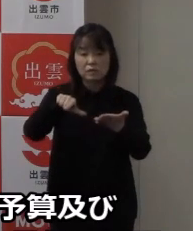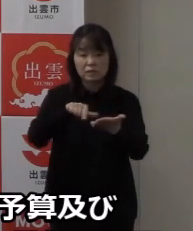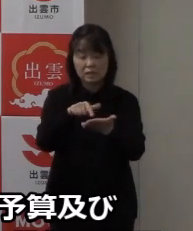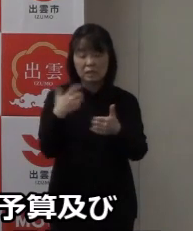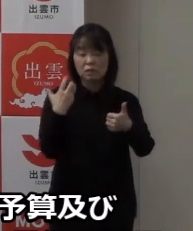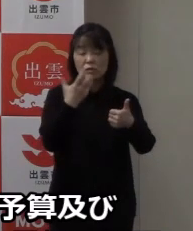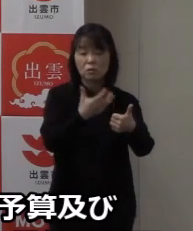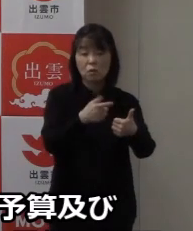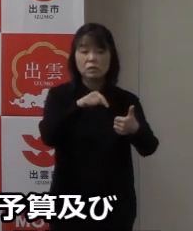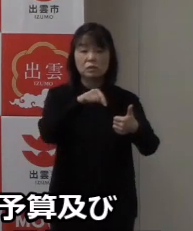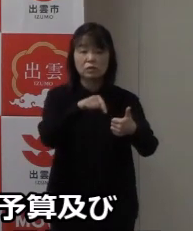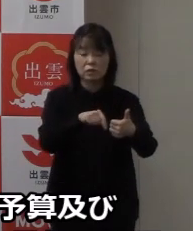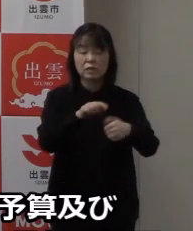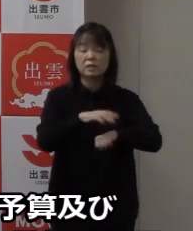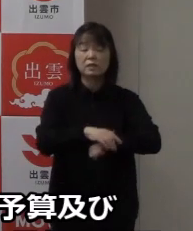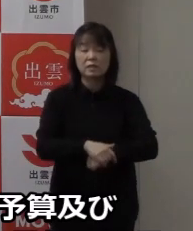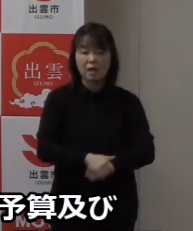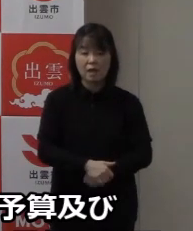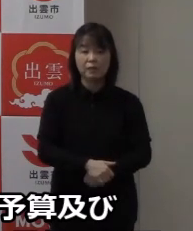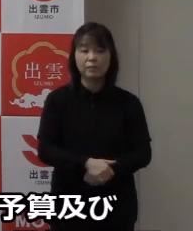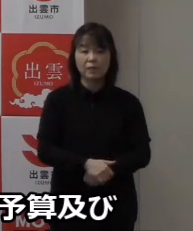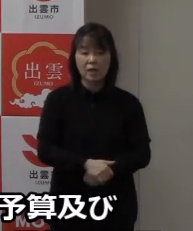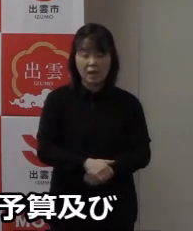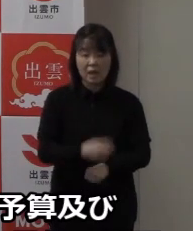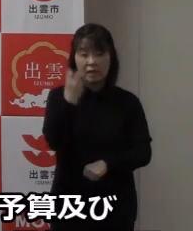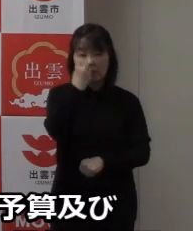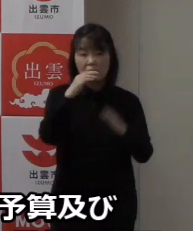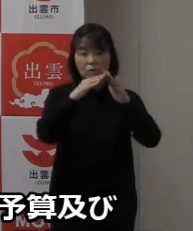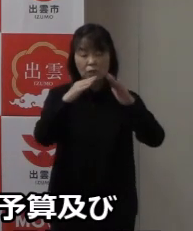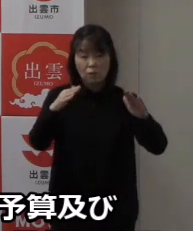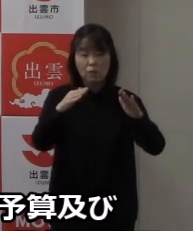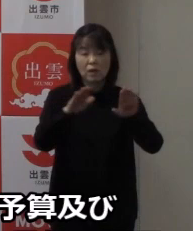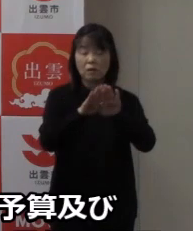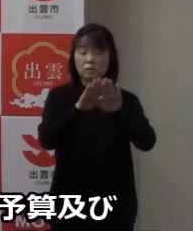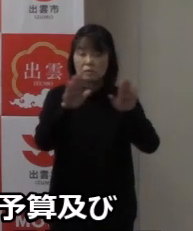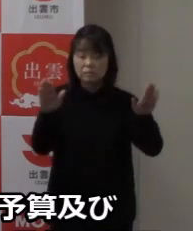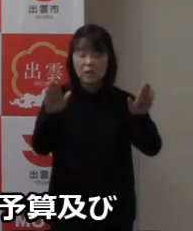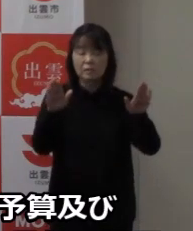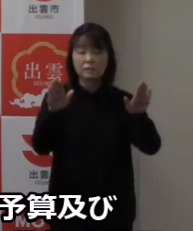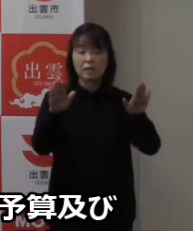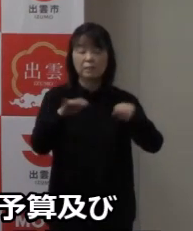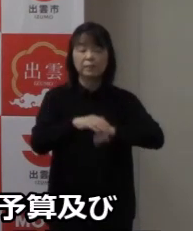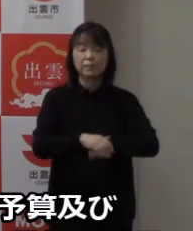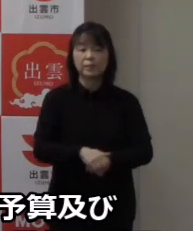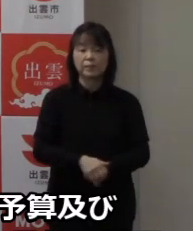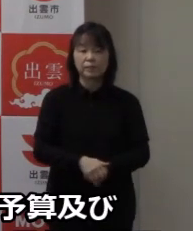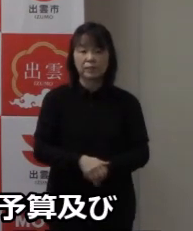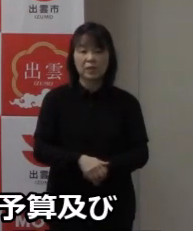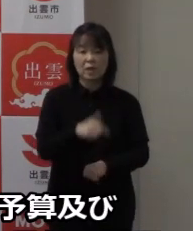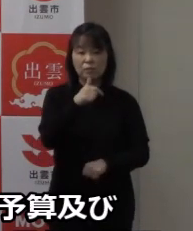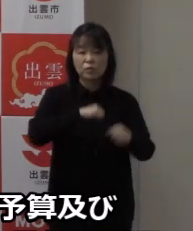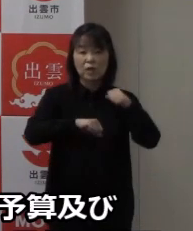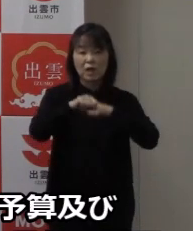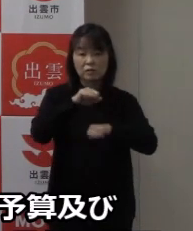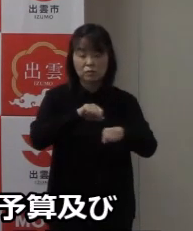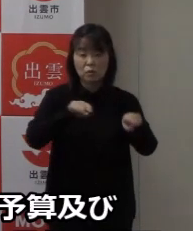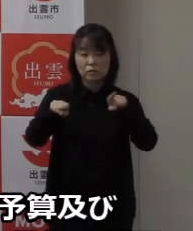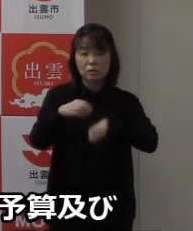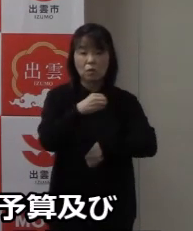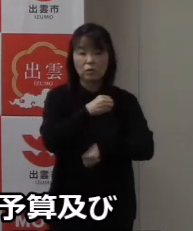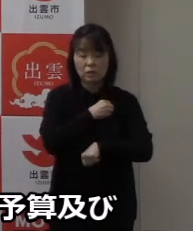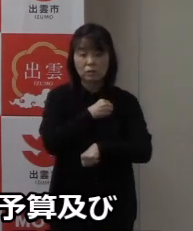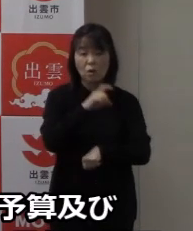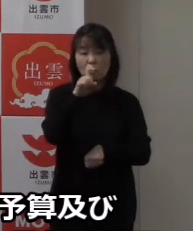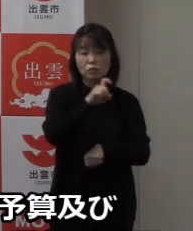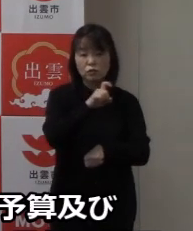、この検討会を設置するということと、部活動の指導員を10名